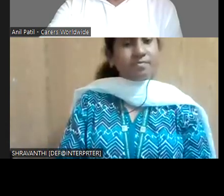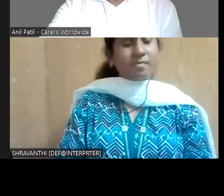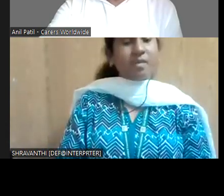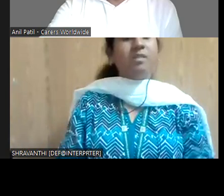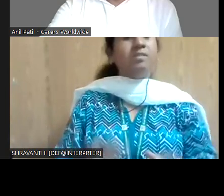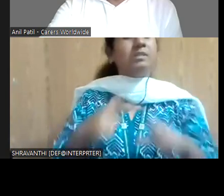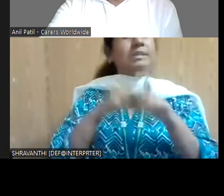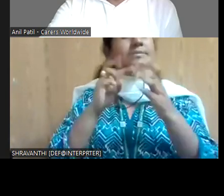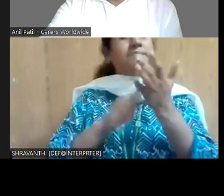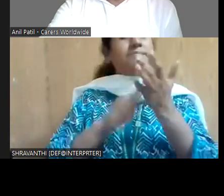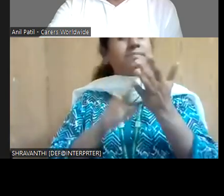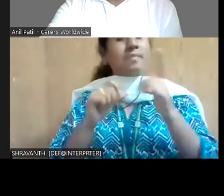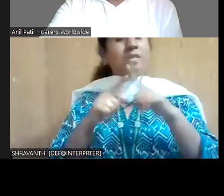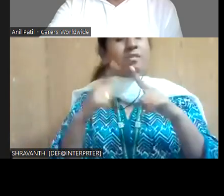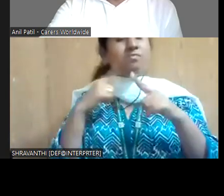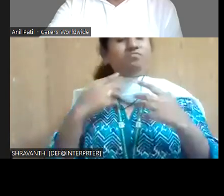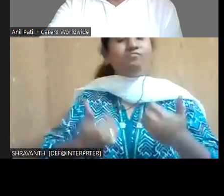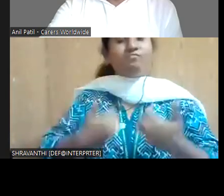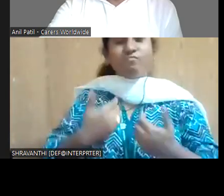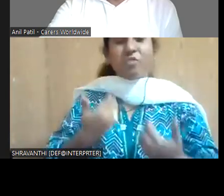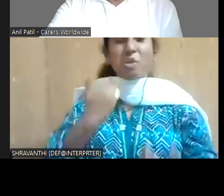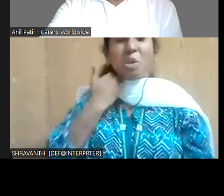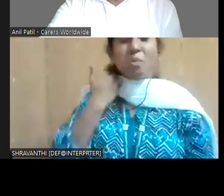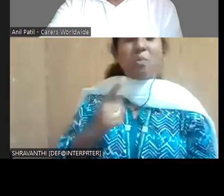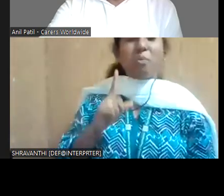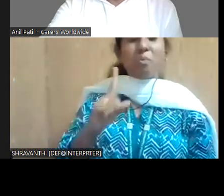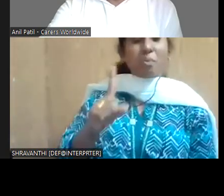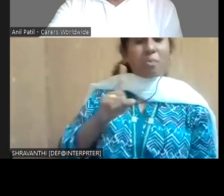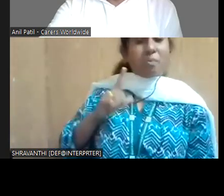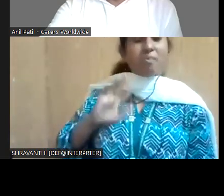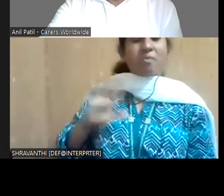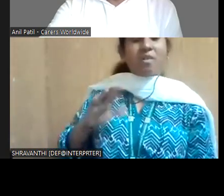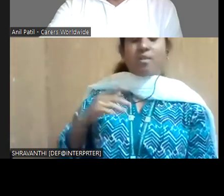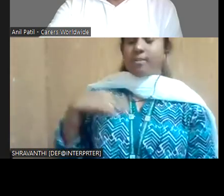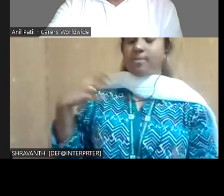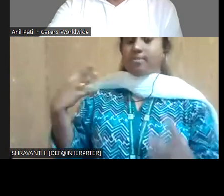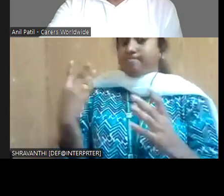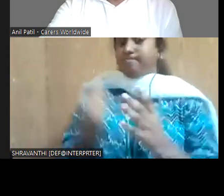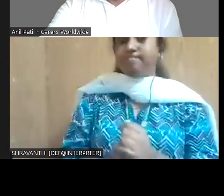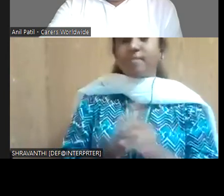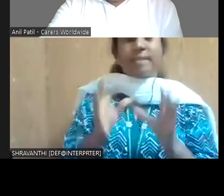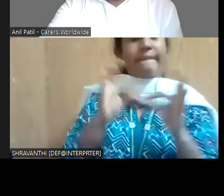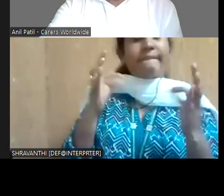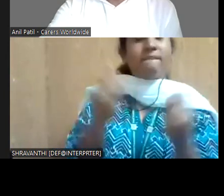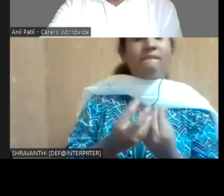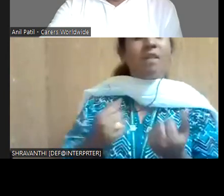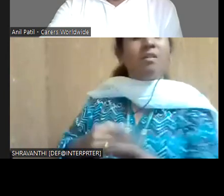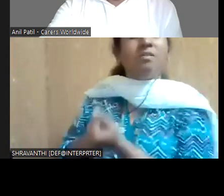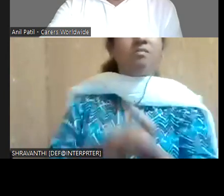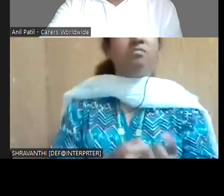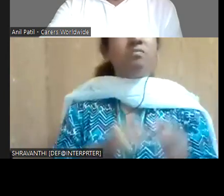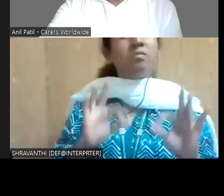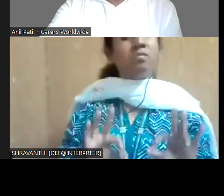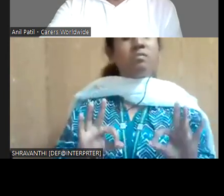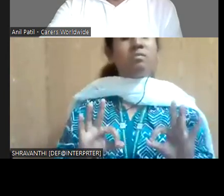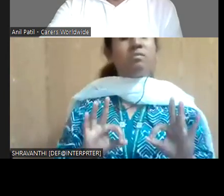सपोर्ट देती है कि हम अकेले नहीं है, हमारे साथ आप लोग हैं, तो ये भी हमें बहुत बड़ी हिम्मत देता है क्योंकि हमें जरूरत